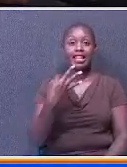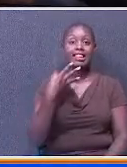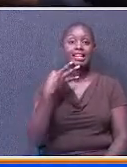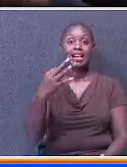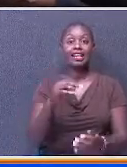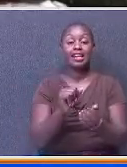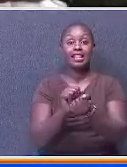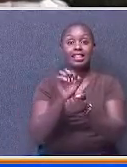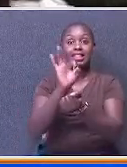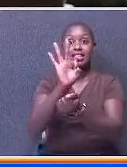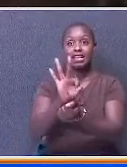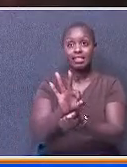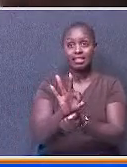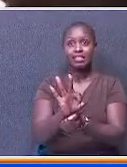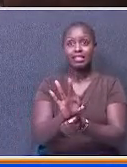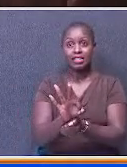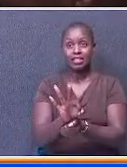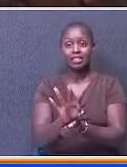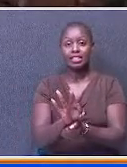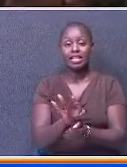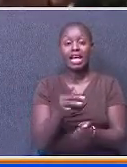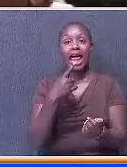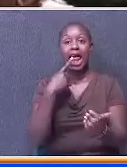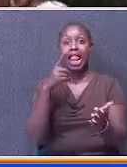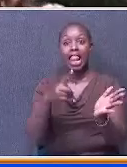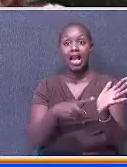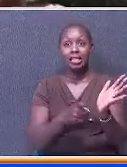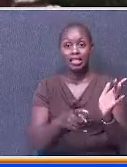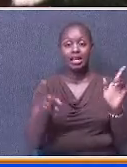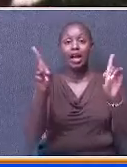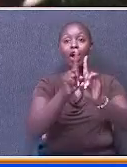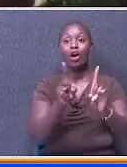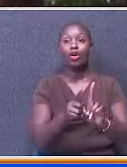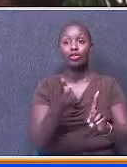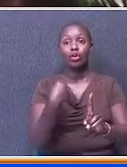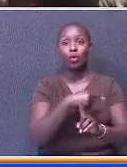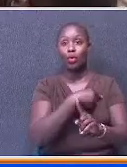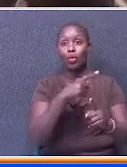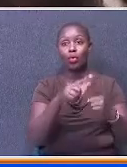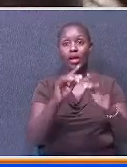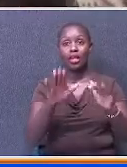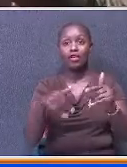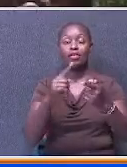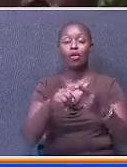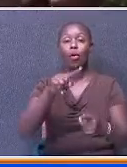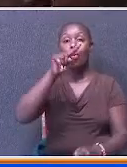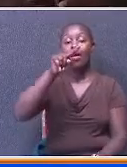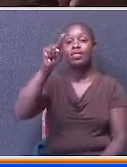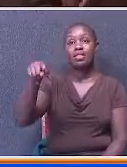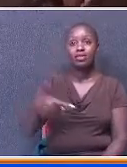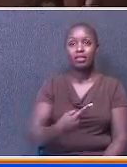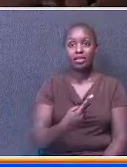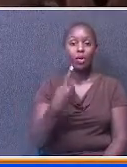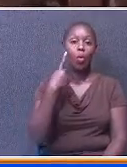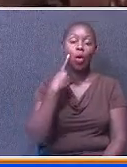4,313 metric tons of rice. We are also dispatching